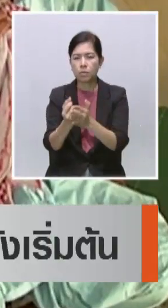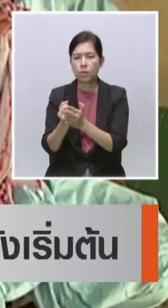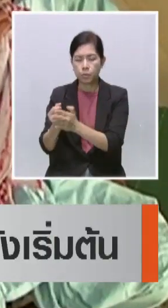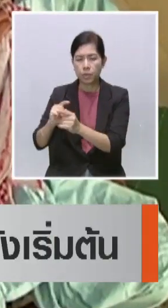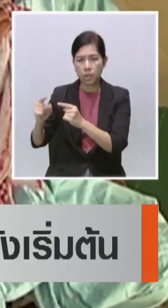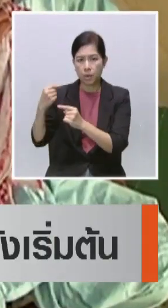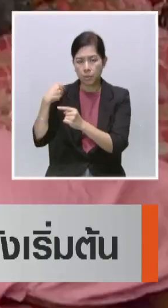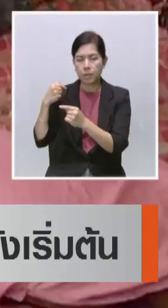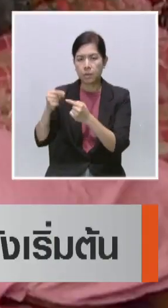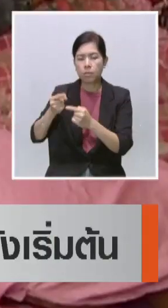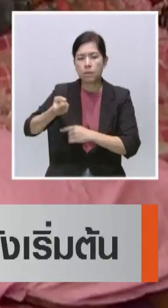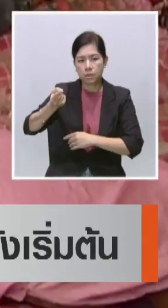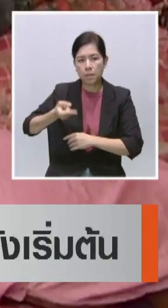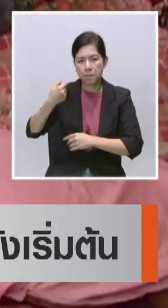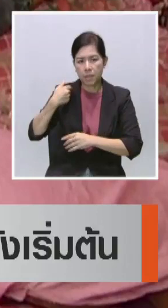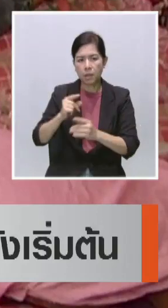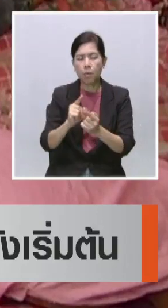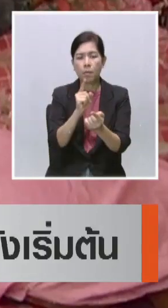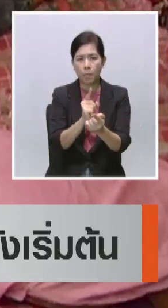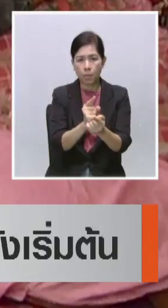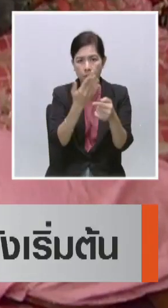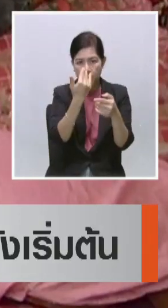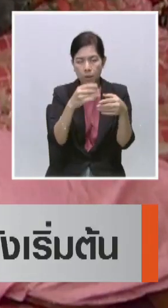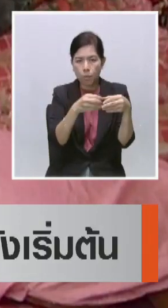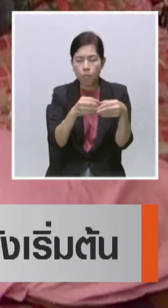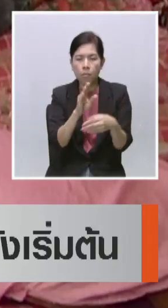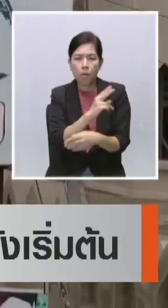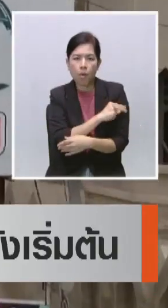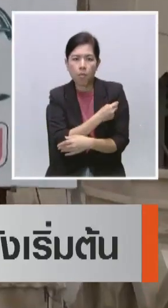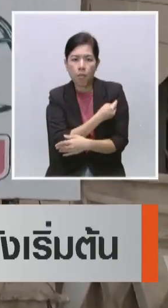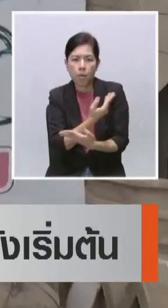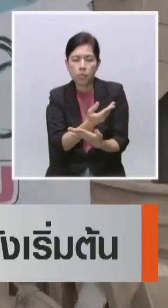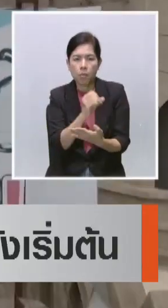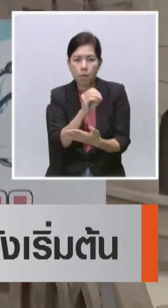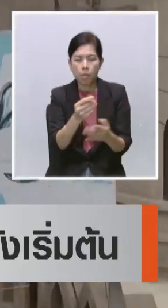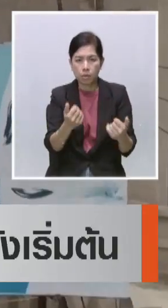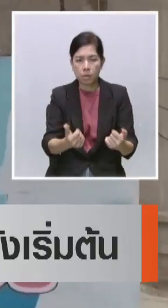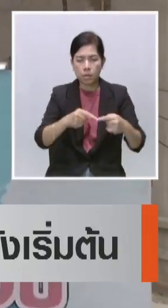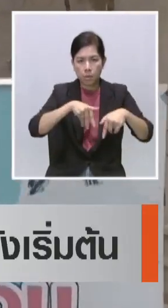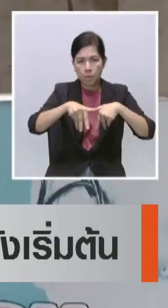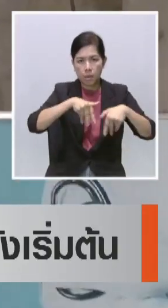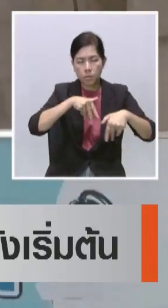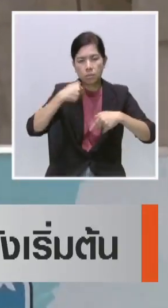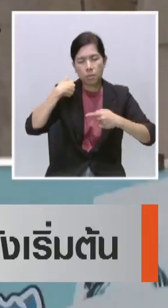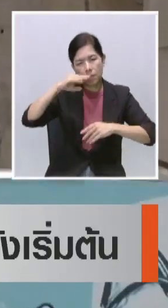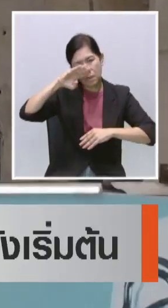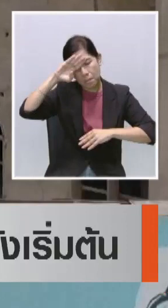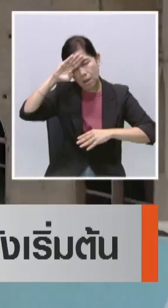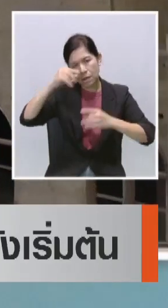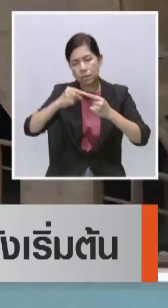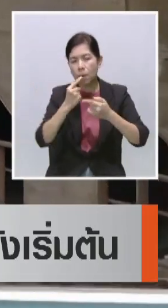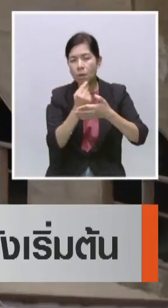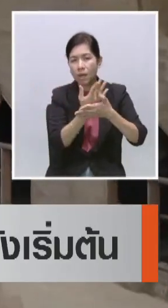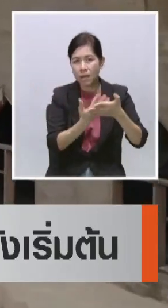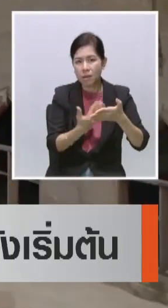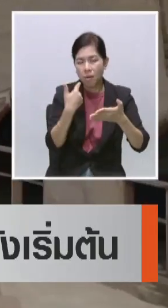อย่างต่อเนื่องเช่นกันแต่สิ่งที่พบเมื่อบุคลากรทางการแพทย์รายงานเข้ามาคือประชาชนเป็นโรคไข้เลือดออกมาลาเรียและติดเชื้อ